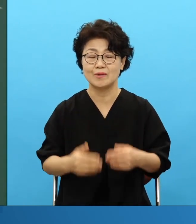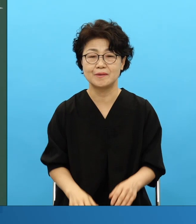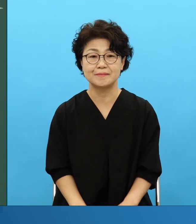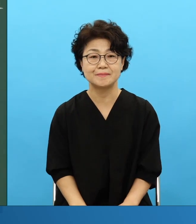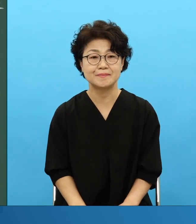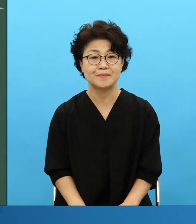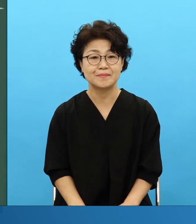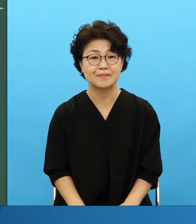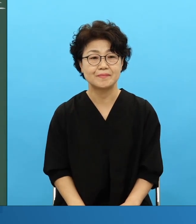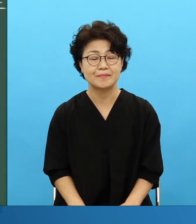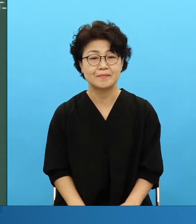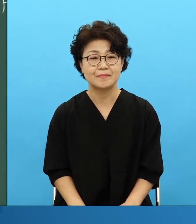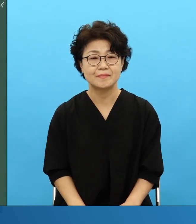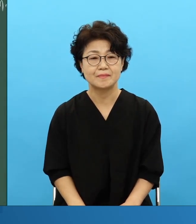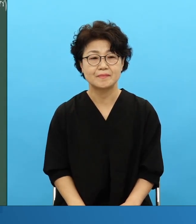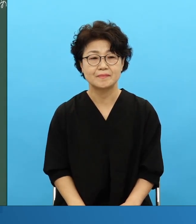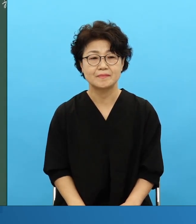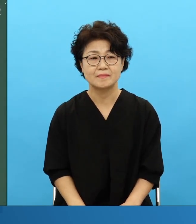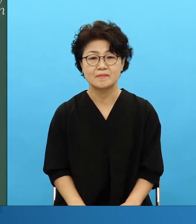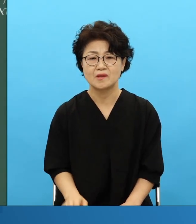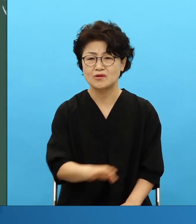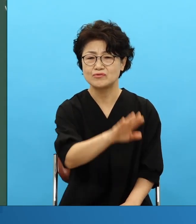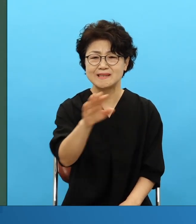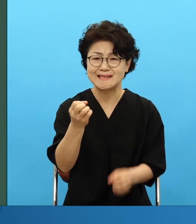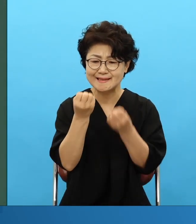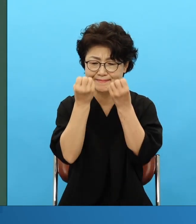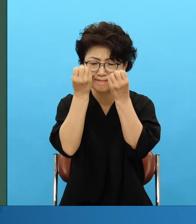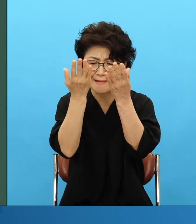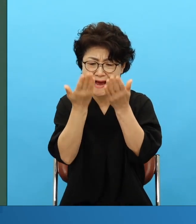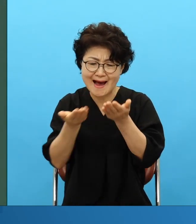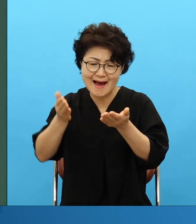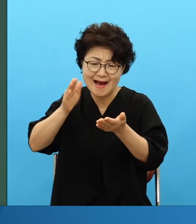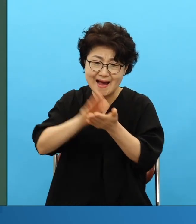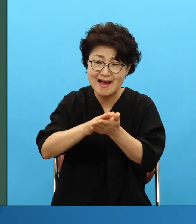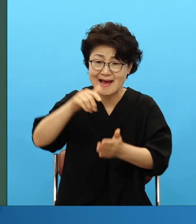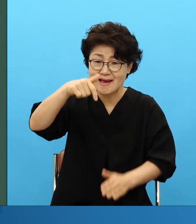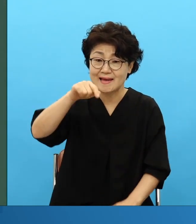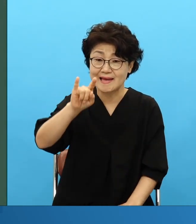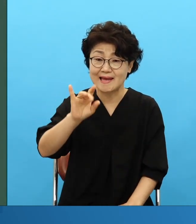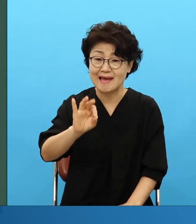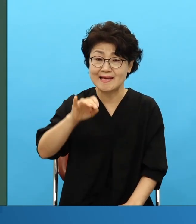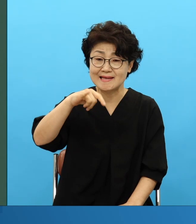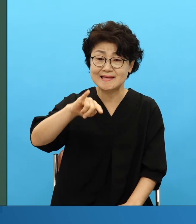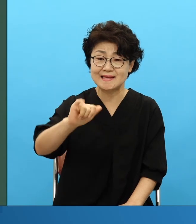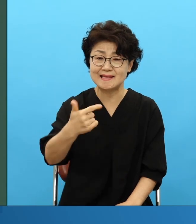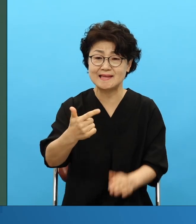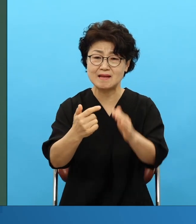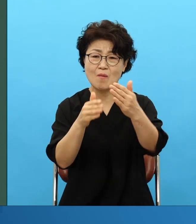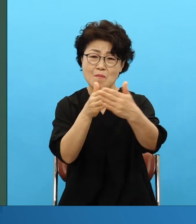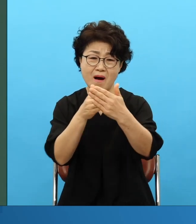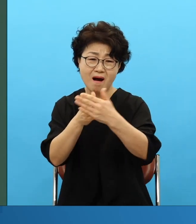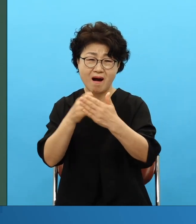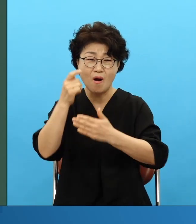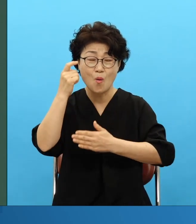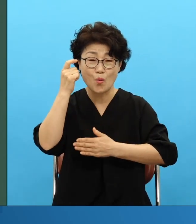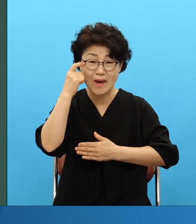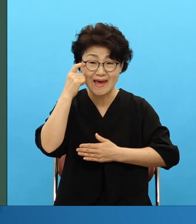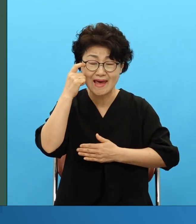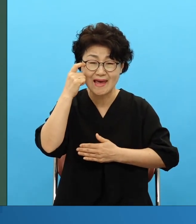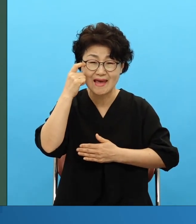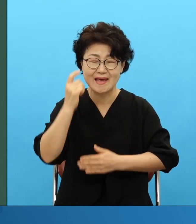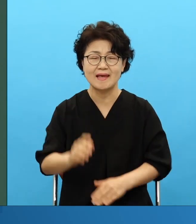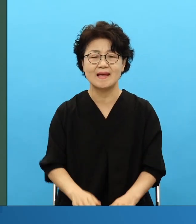왜 지금 갱신이 잘 안 되느냐 하는 거죠. And why is it that renewal is not taking place? 이 부분은 굉장히